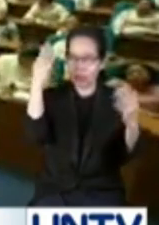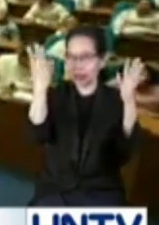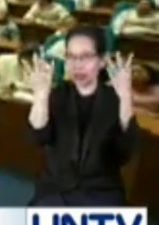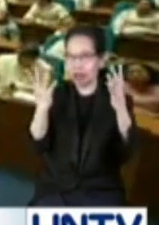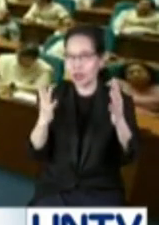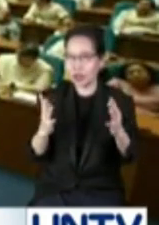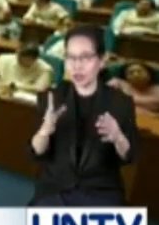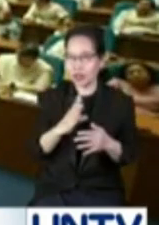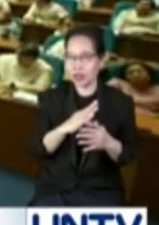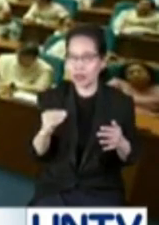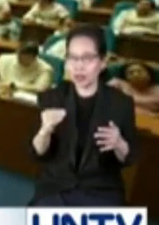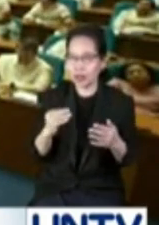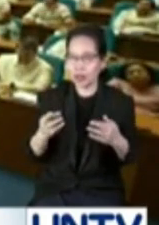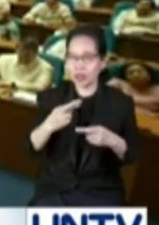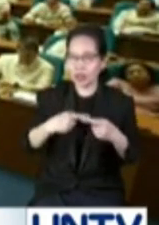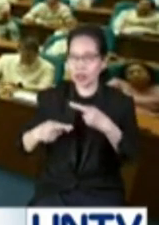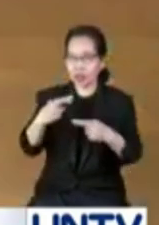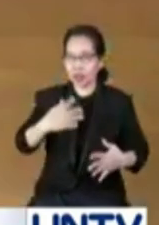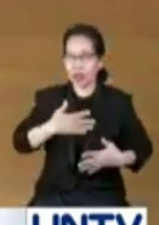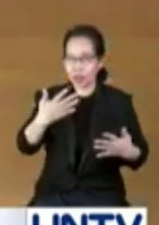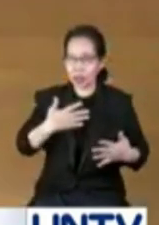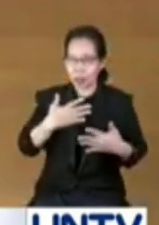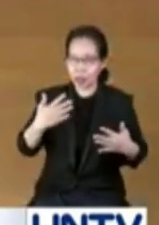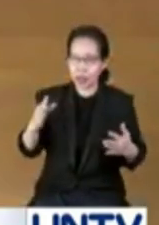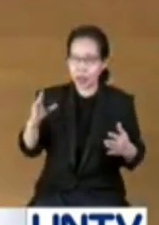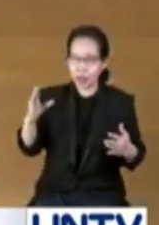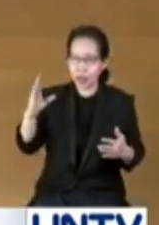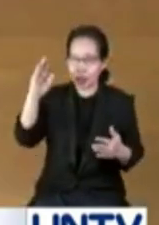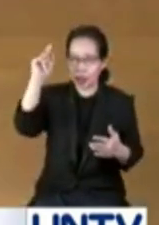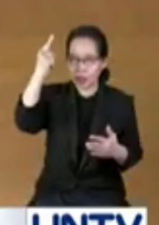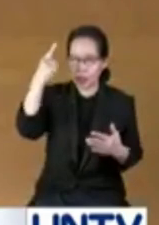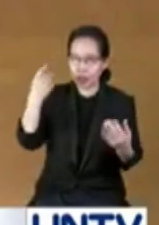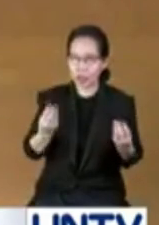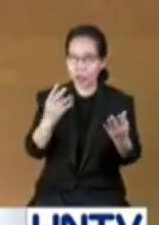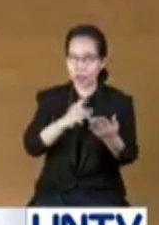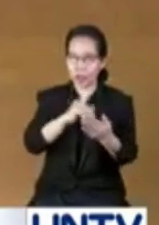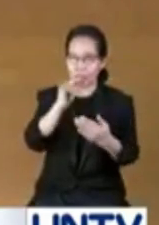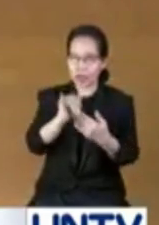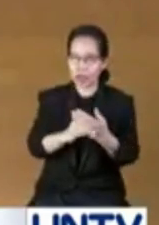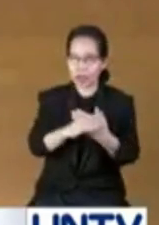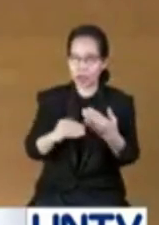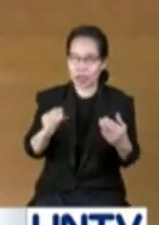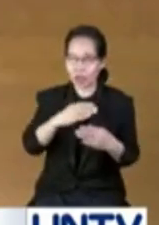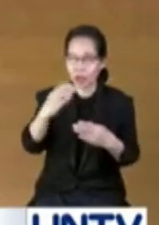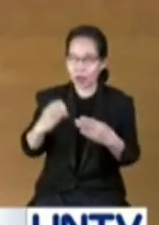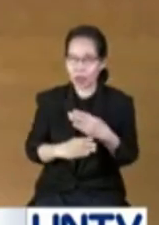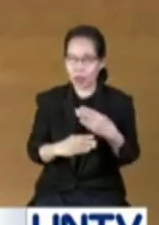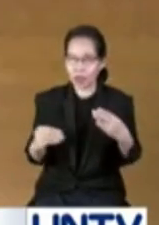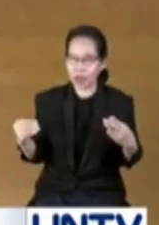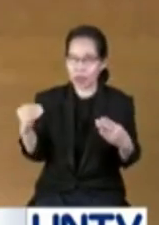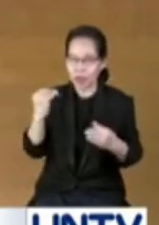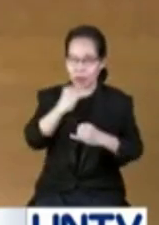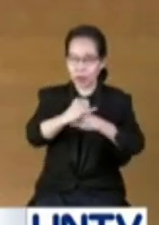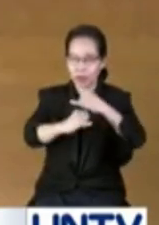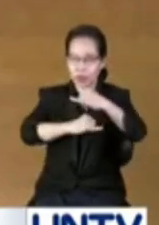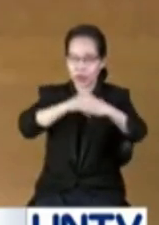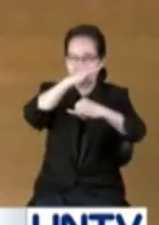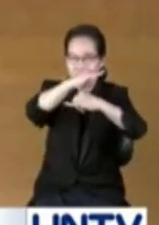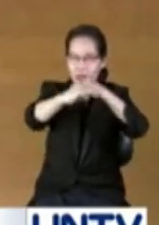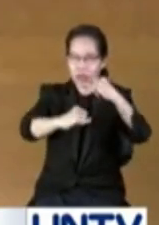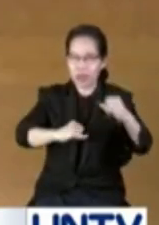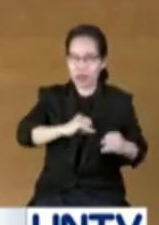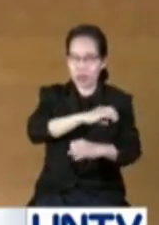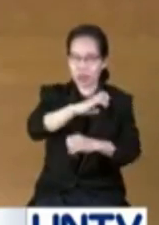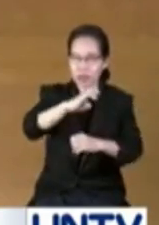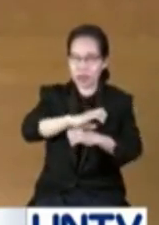Nanunumbalik na ang sigla sa pamayanan, maraming proyekto ang nakumpleto at mga imprastrukturang na itatayo. Kasalukuyan